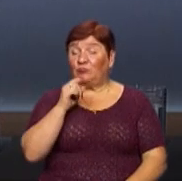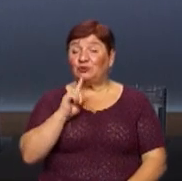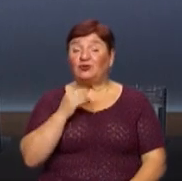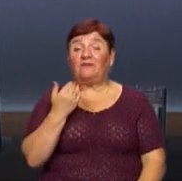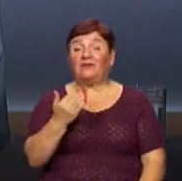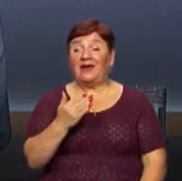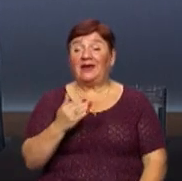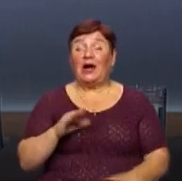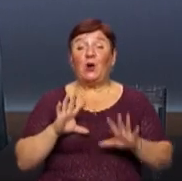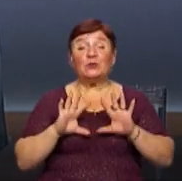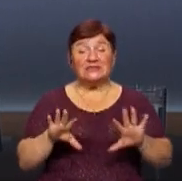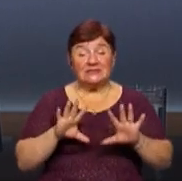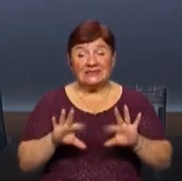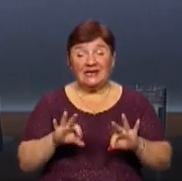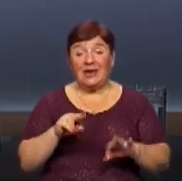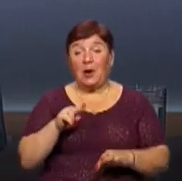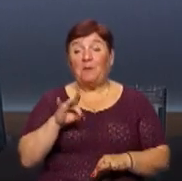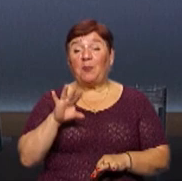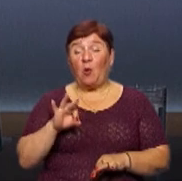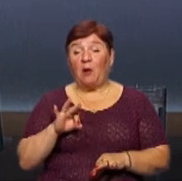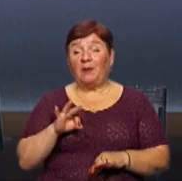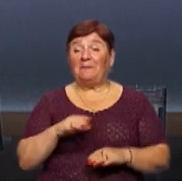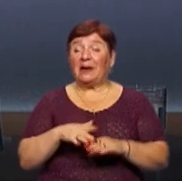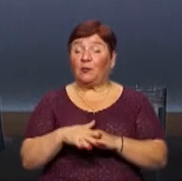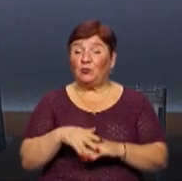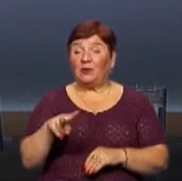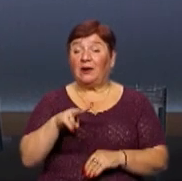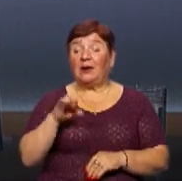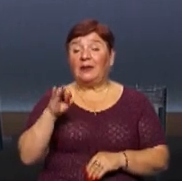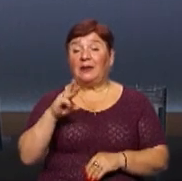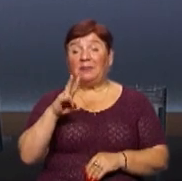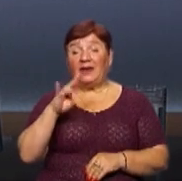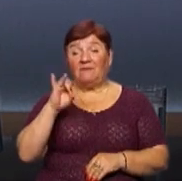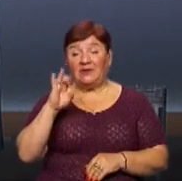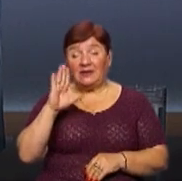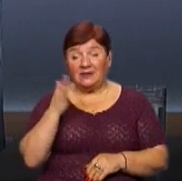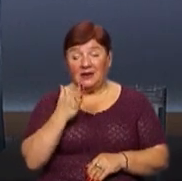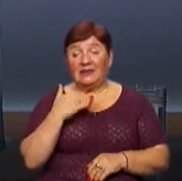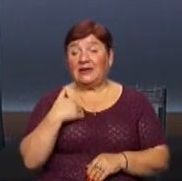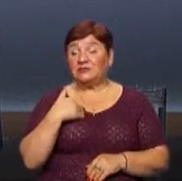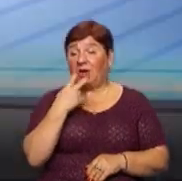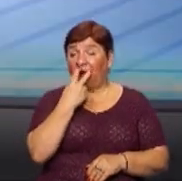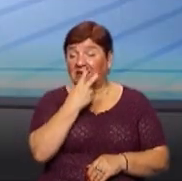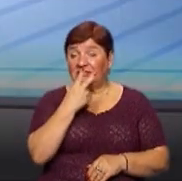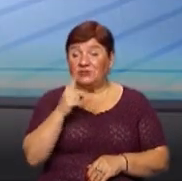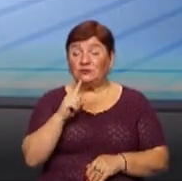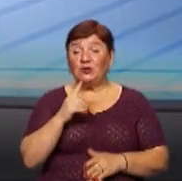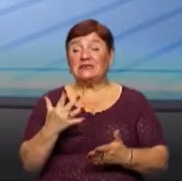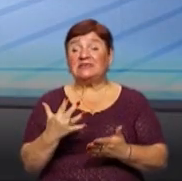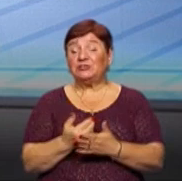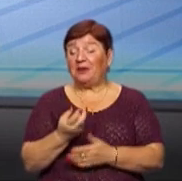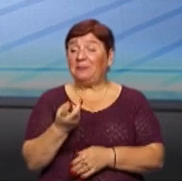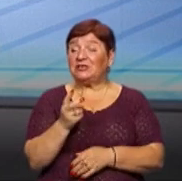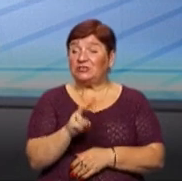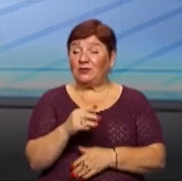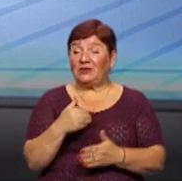ви нам роз'яснили про перерахунок і липневий і відповіли на запитання наших глядачів, за те, що знайшли час, завітали